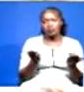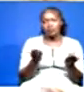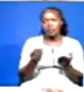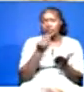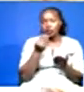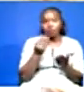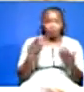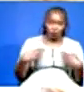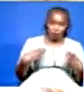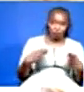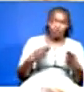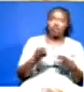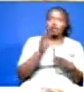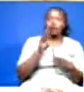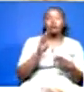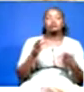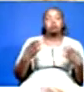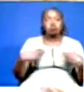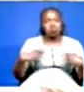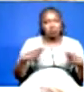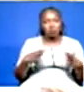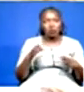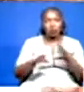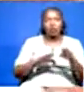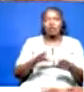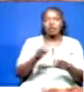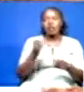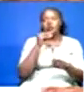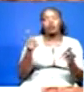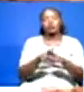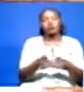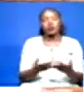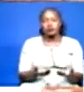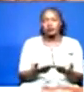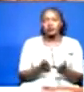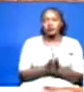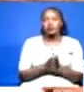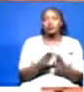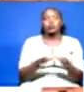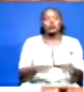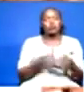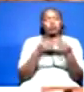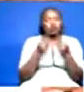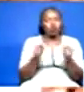mwanadamu na maji ya kukunya mwanadamu, na wanyama, chakula hiyo ya wanyama. Huku wakisubiri suluhu ya